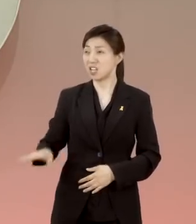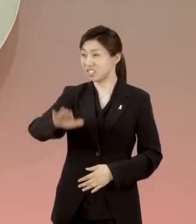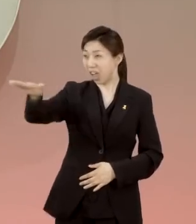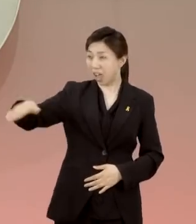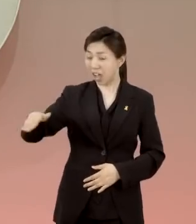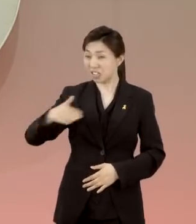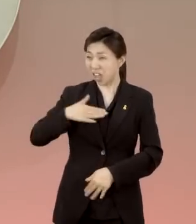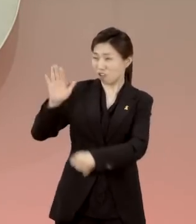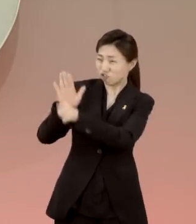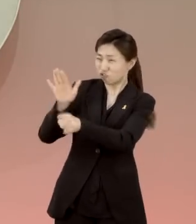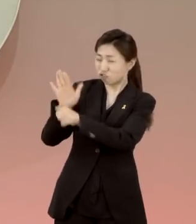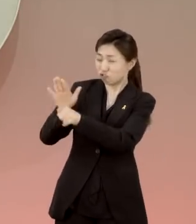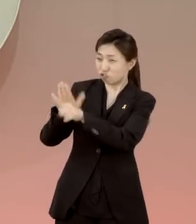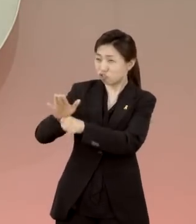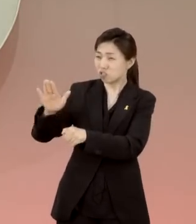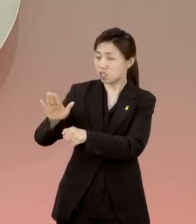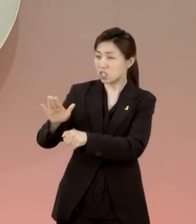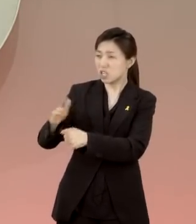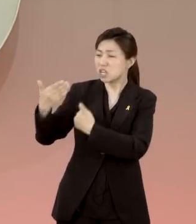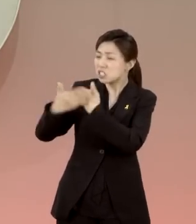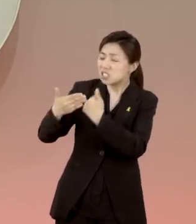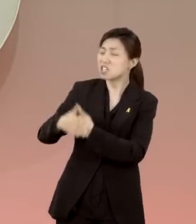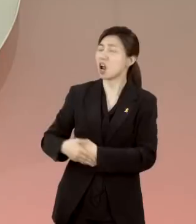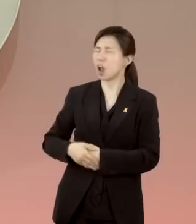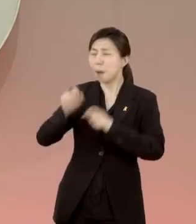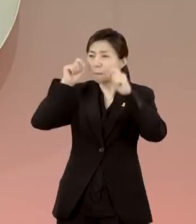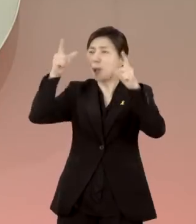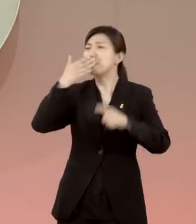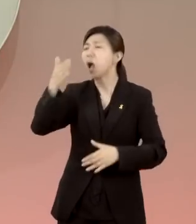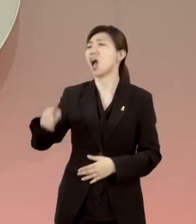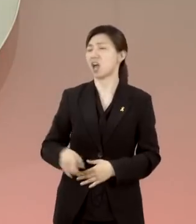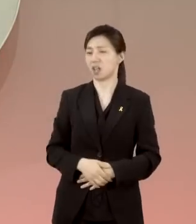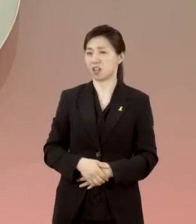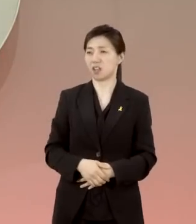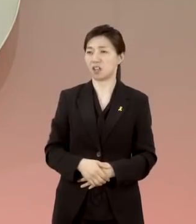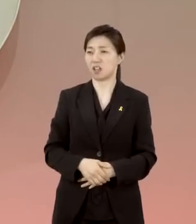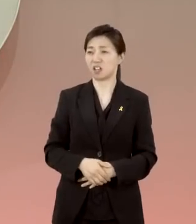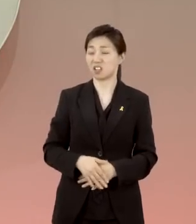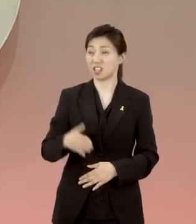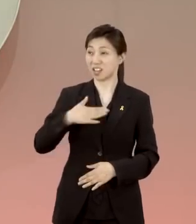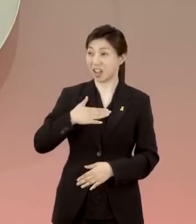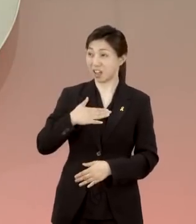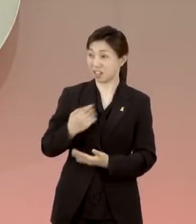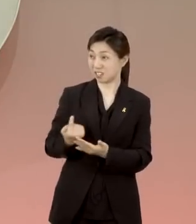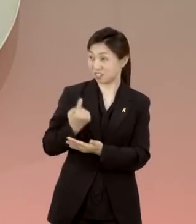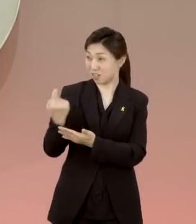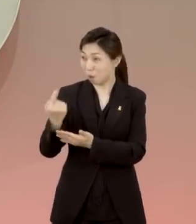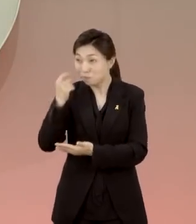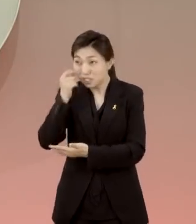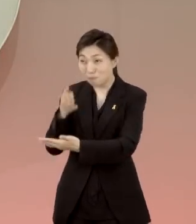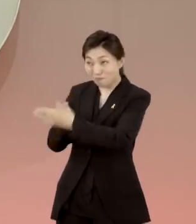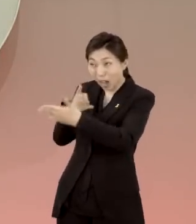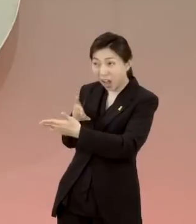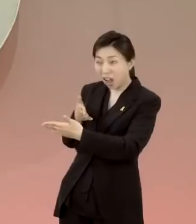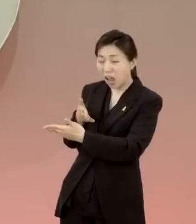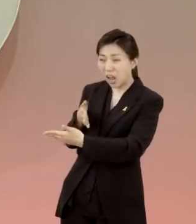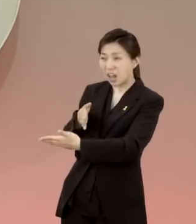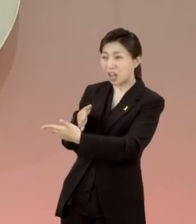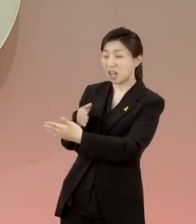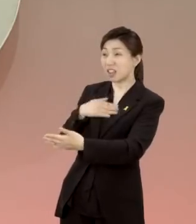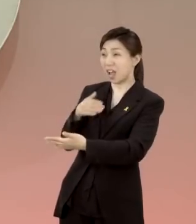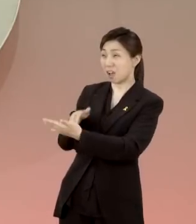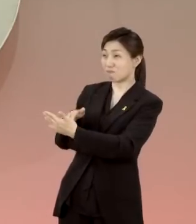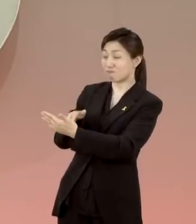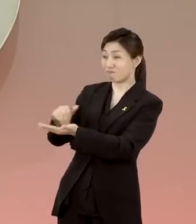스님들 공부에만 집중할 수 있도록 내가 열심히 애쓴 덕분에 가도 이렇게 깨달음을 얻어 놓고 나한테 이럴 수가